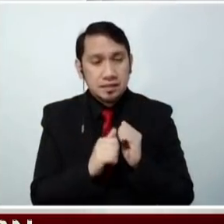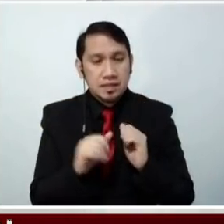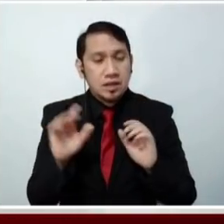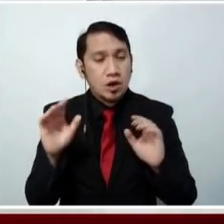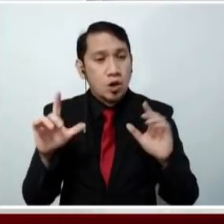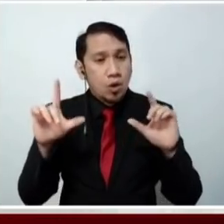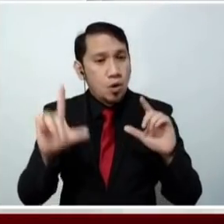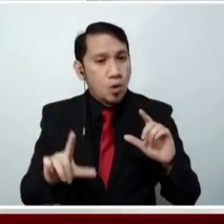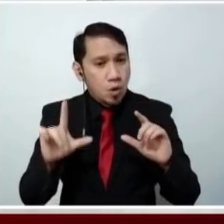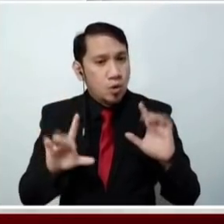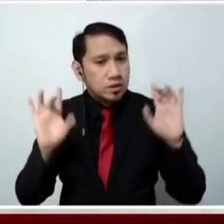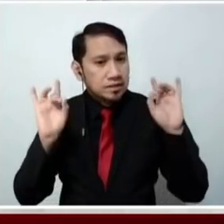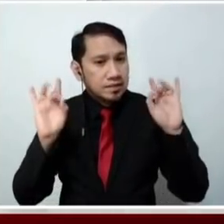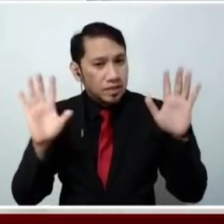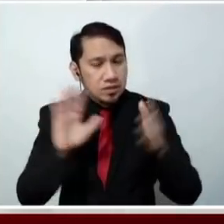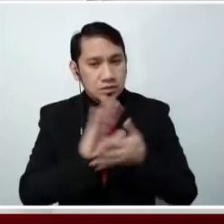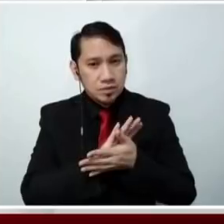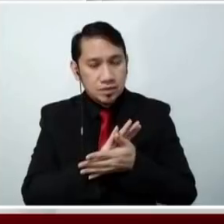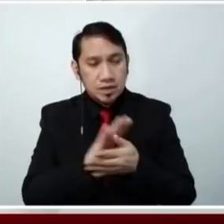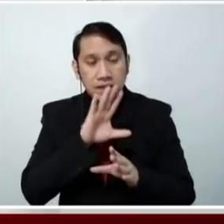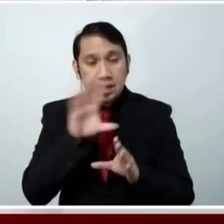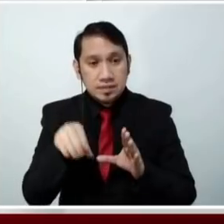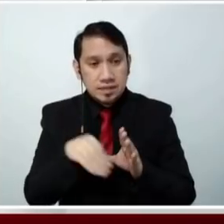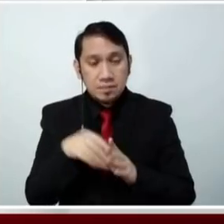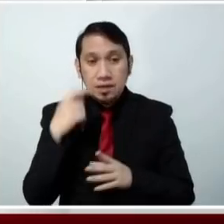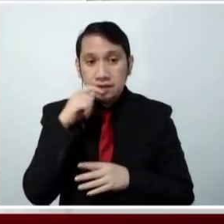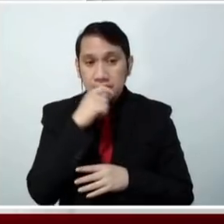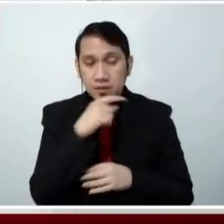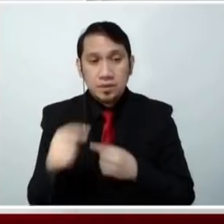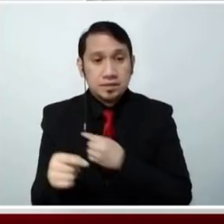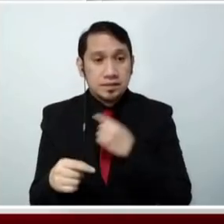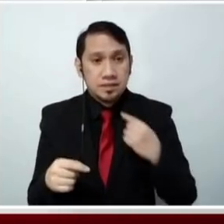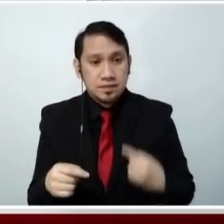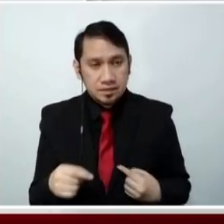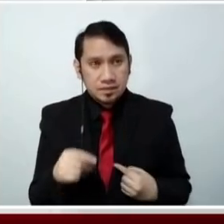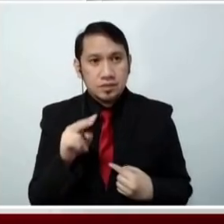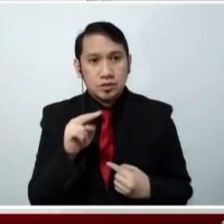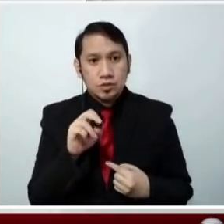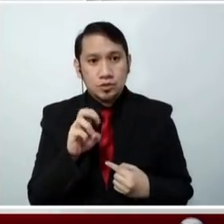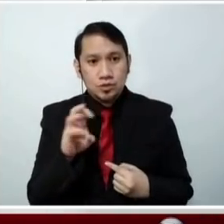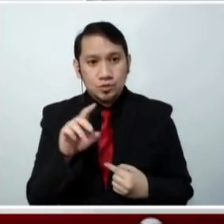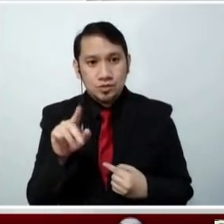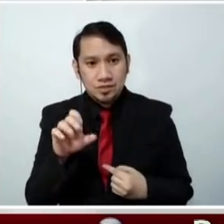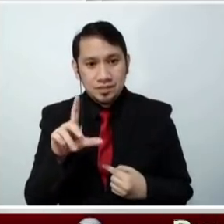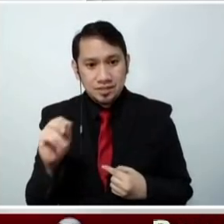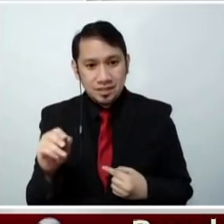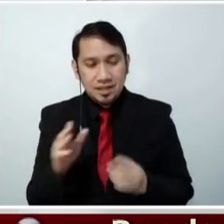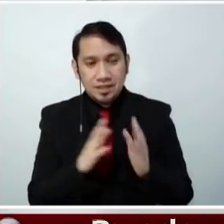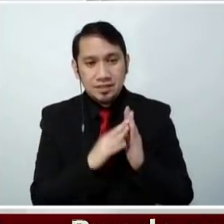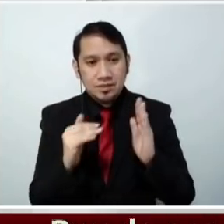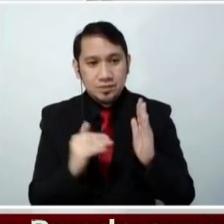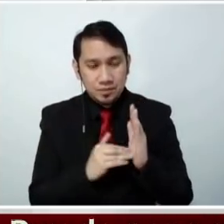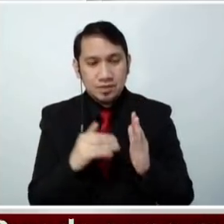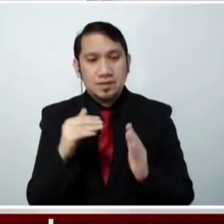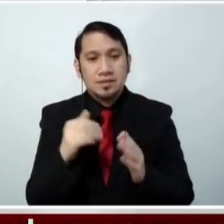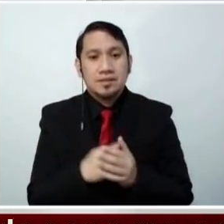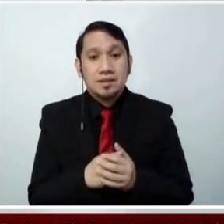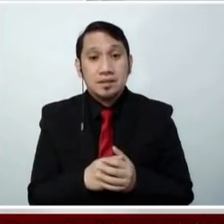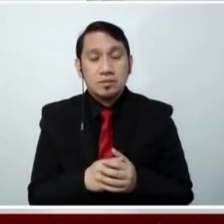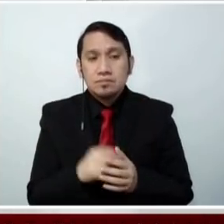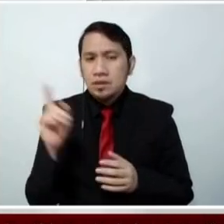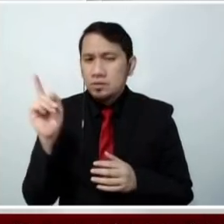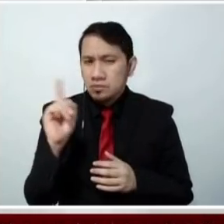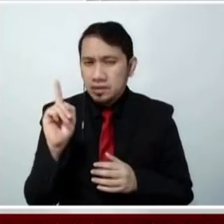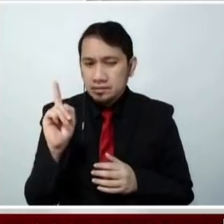COVID. Kabilang dito ang Taiwan, China, New Zealand, Poland, Syria at iba pa. Ang kondisyon,